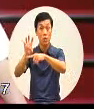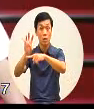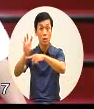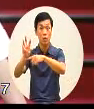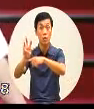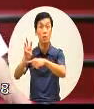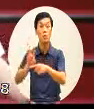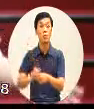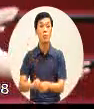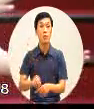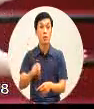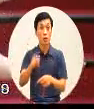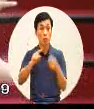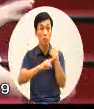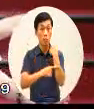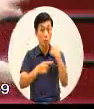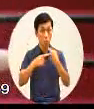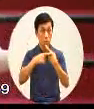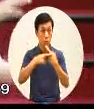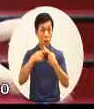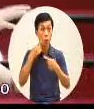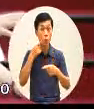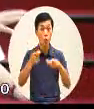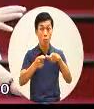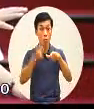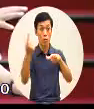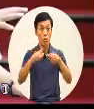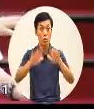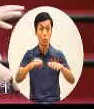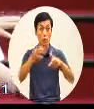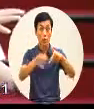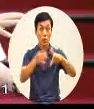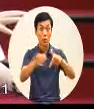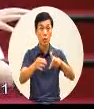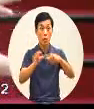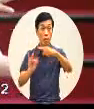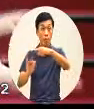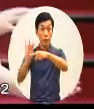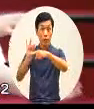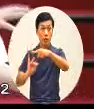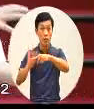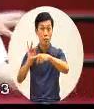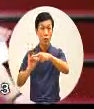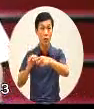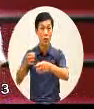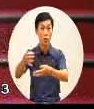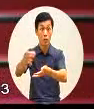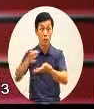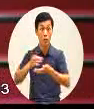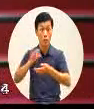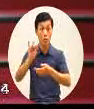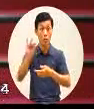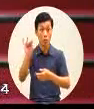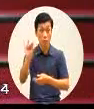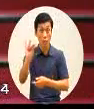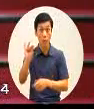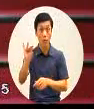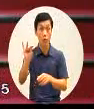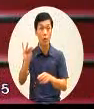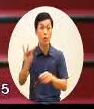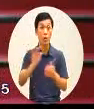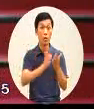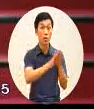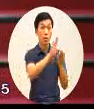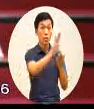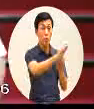研究，那么你们以公告限值一百，百分之百，收一百块，来未来